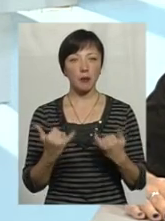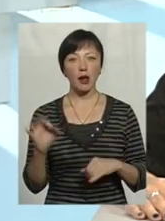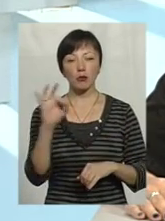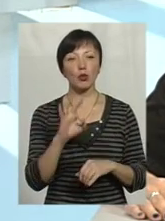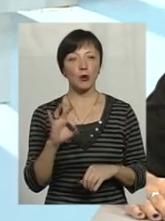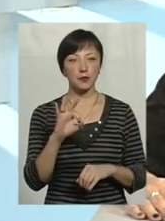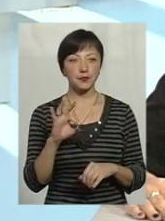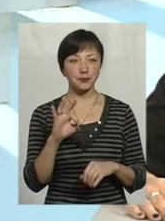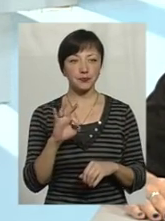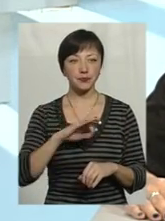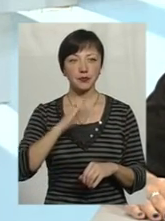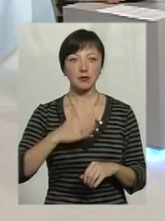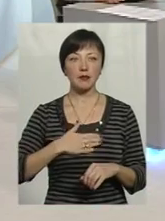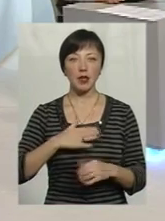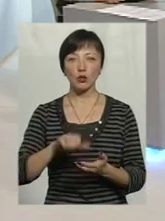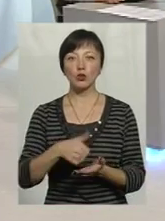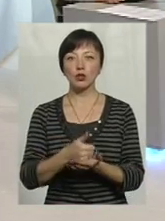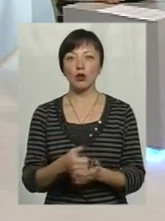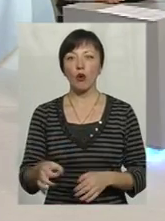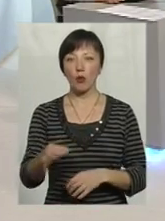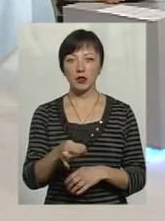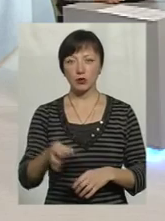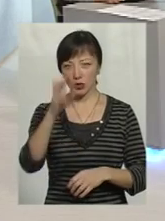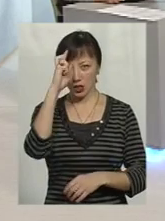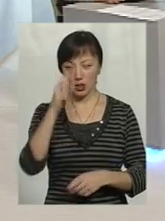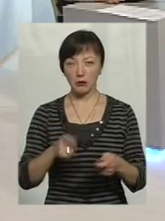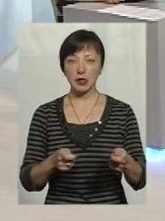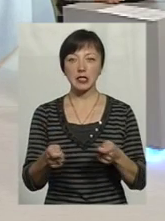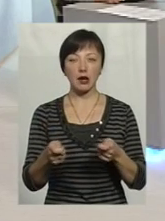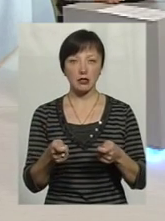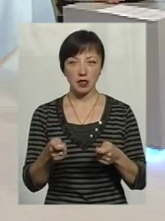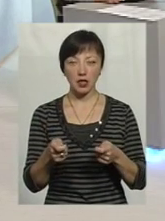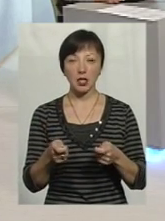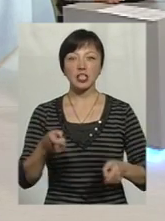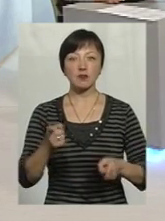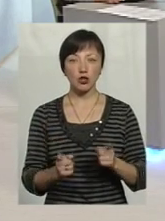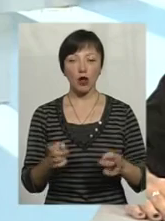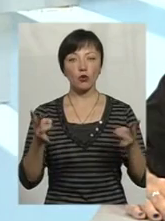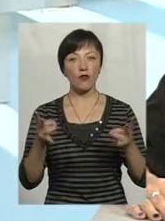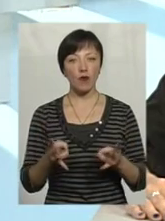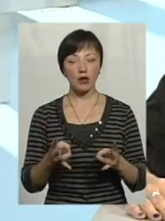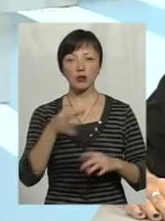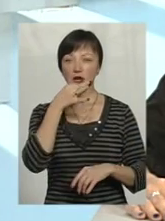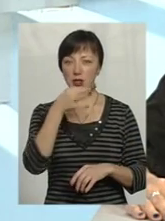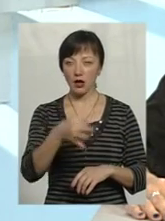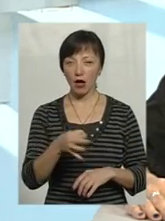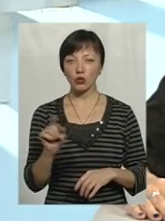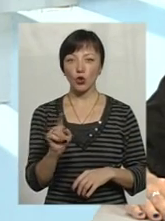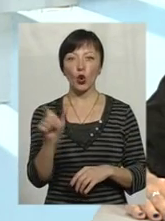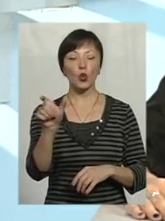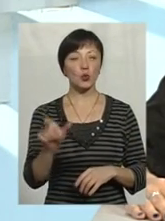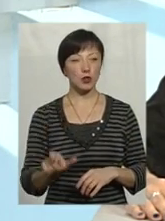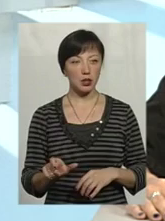щодо нашого очільника Хмельницької обласної держадміністрації. Звичайно, варто відзначити, що